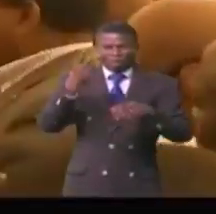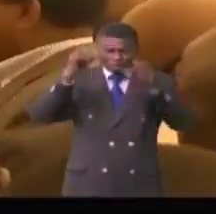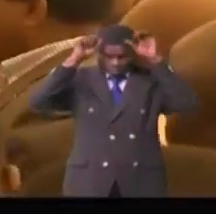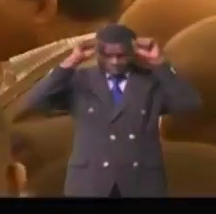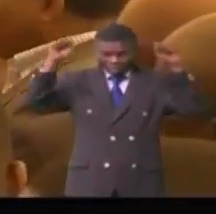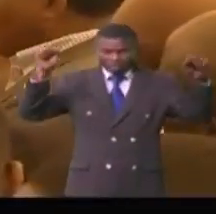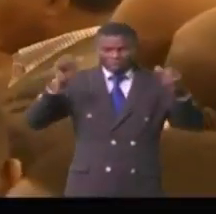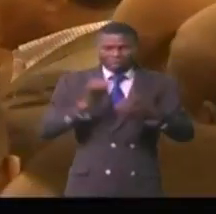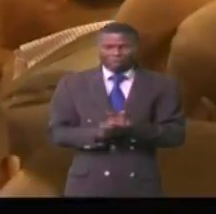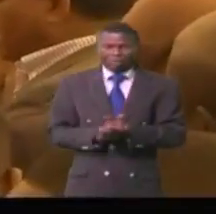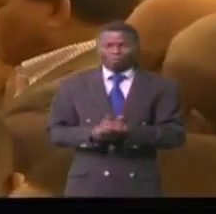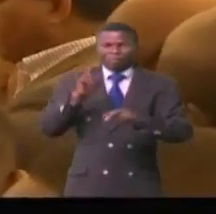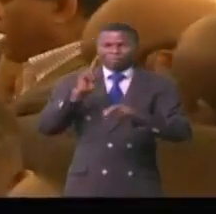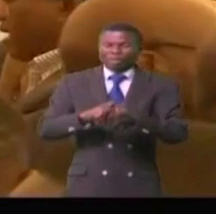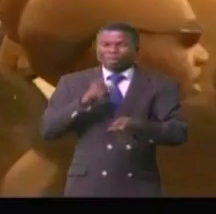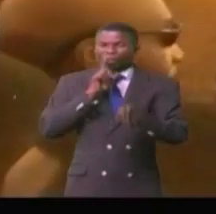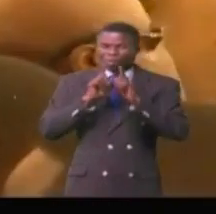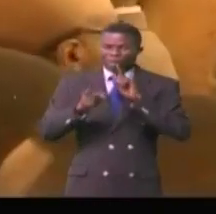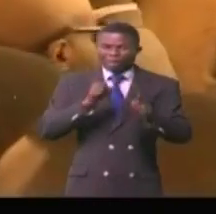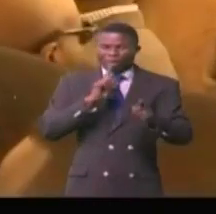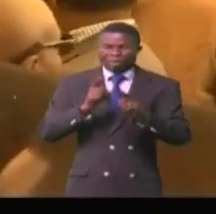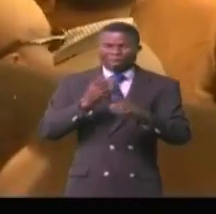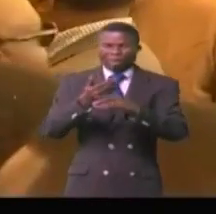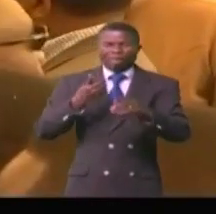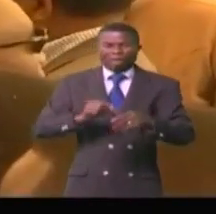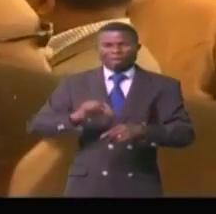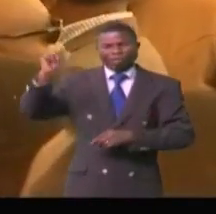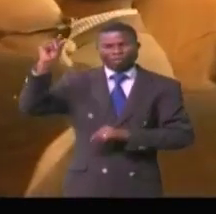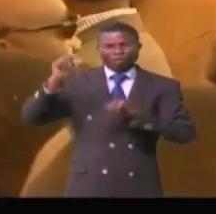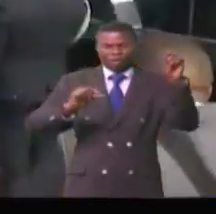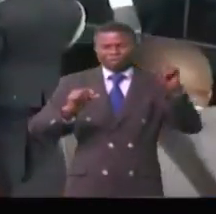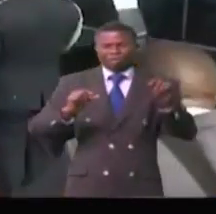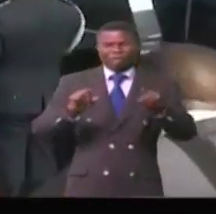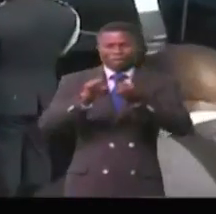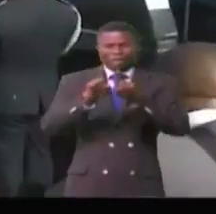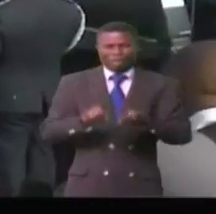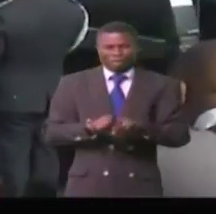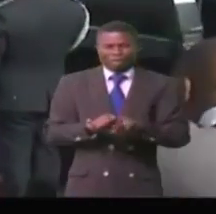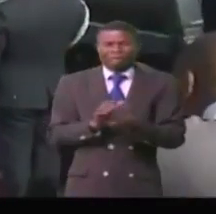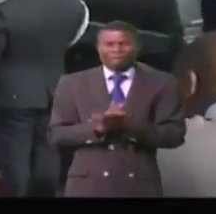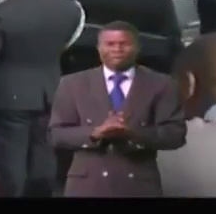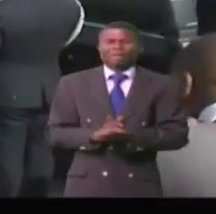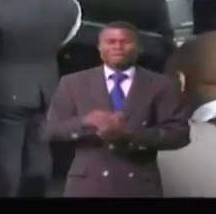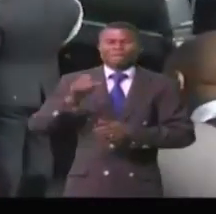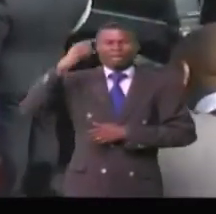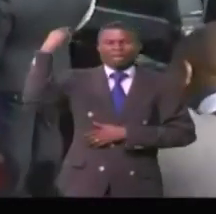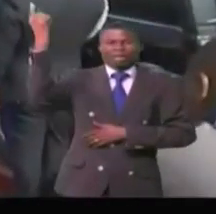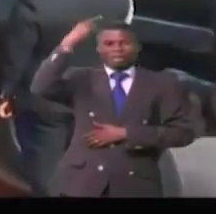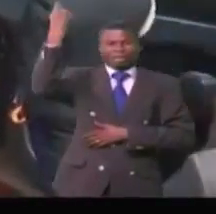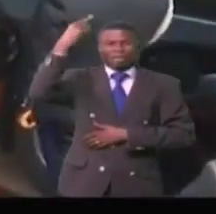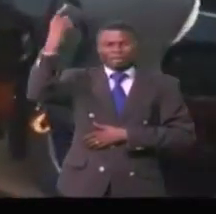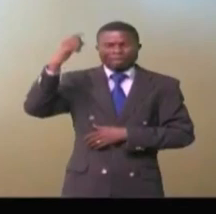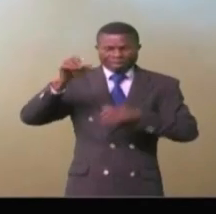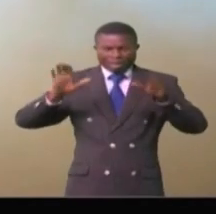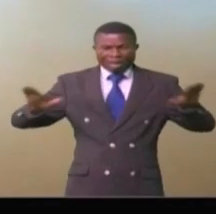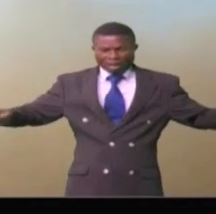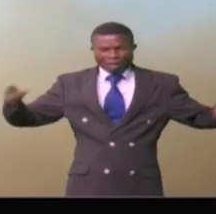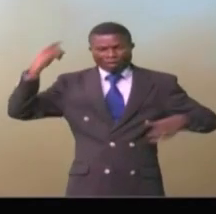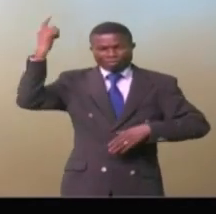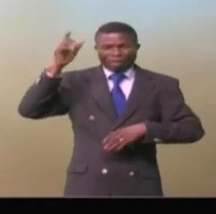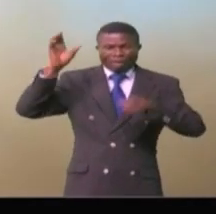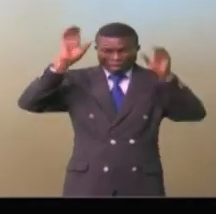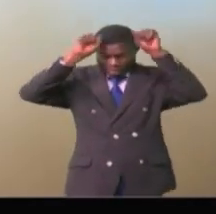d'État ont eu quelques moments d'échange avant de se dire au revoir. Et c'est par son hélicoptère que le président zambien est